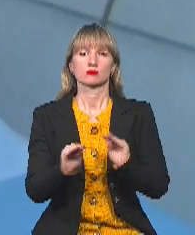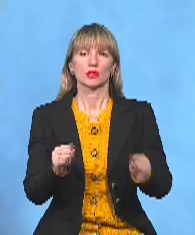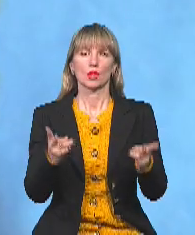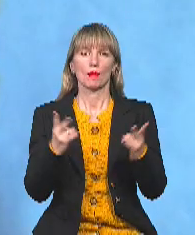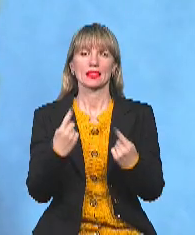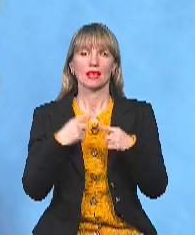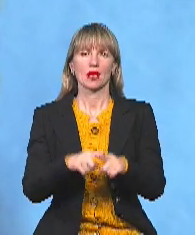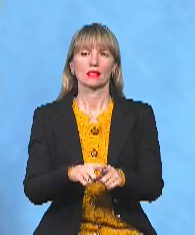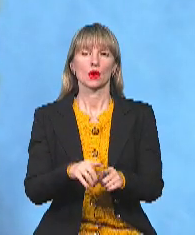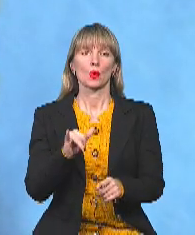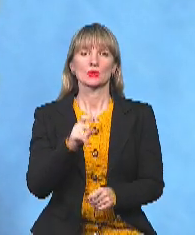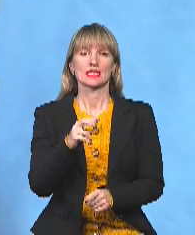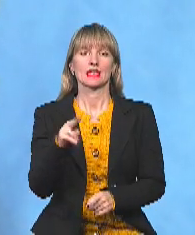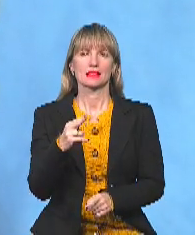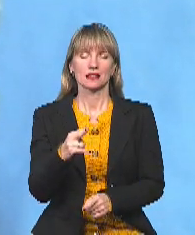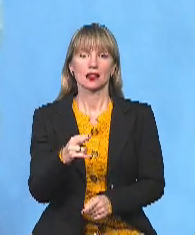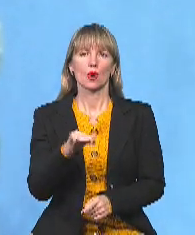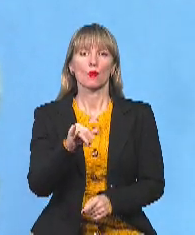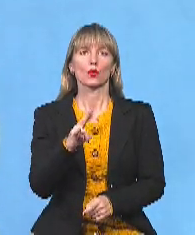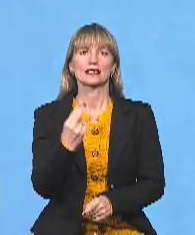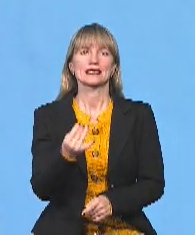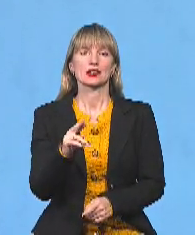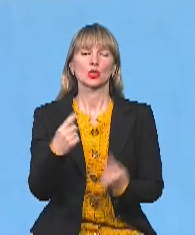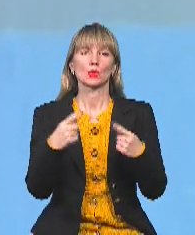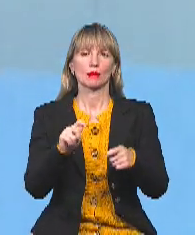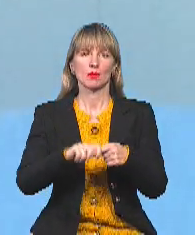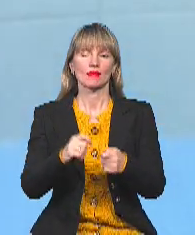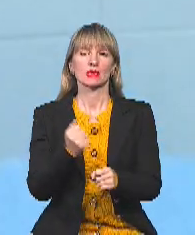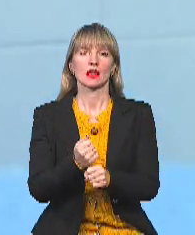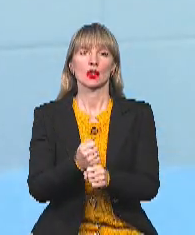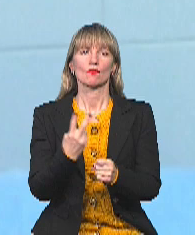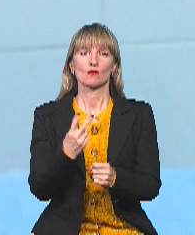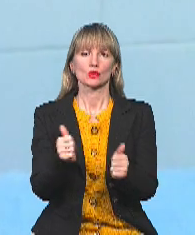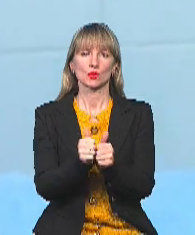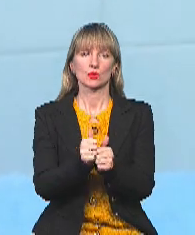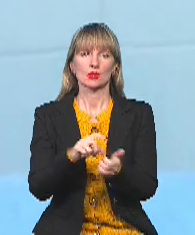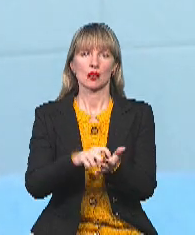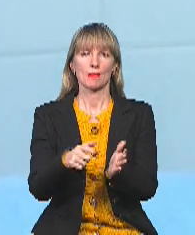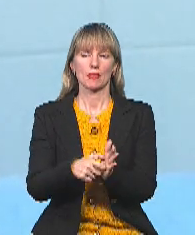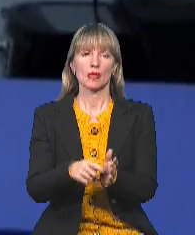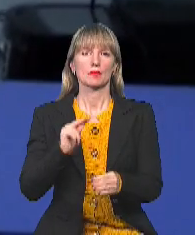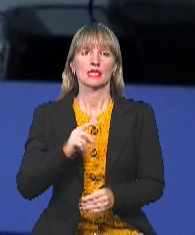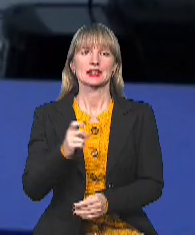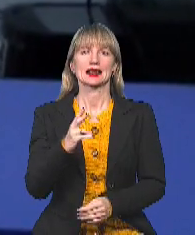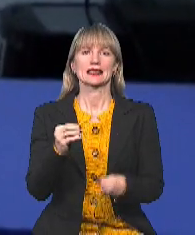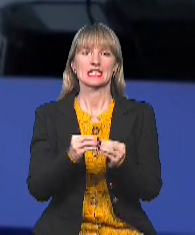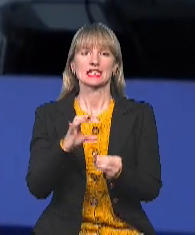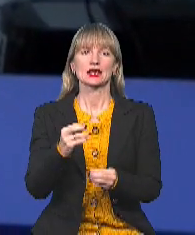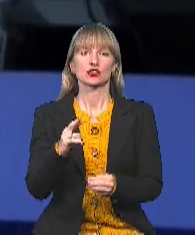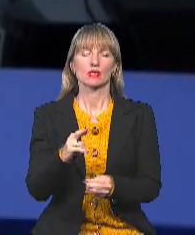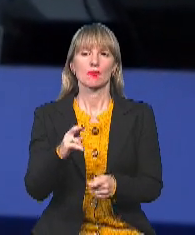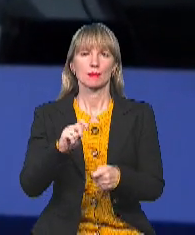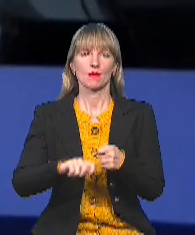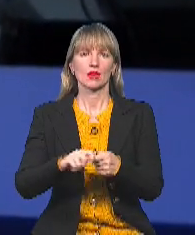технікою. УЗД, пункція й інші аналізи роблять у двох сусідніх кабінетах. Працював він із 10 січня у тестовому режимі.